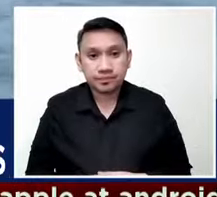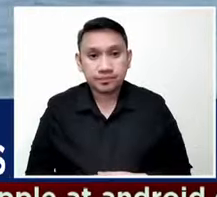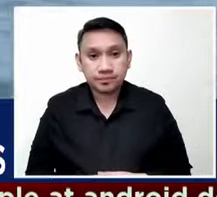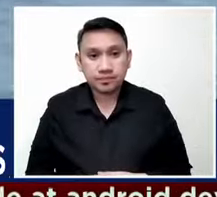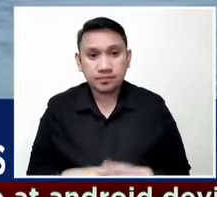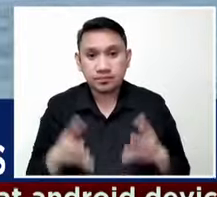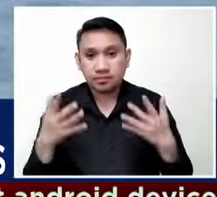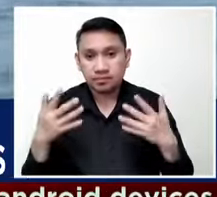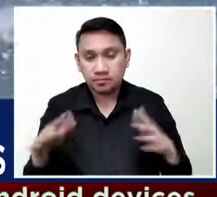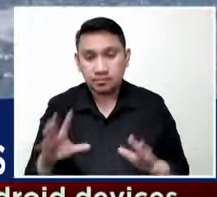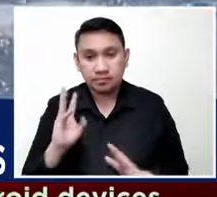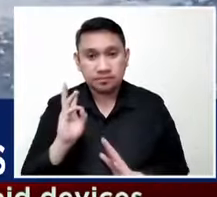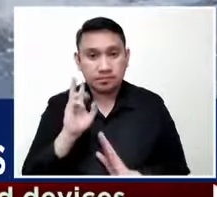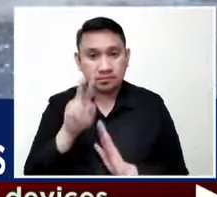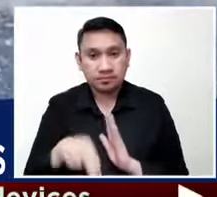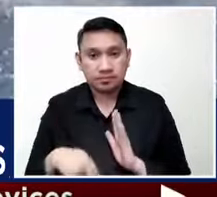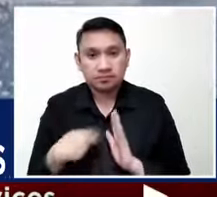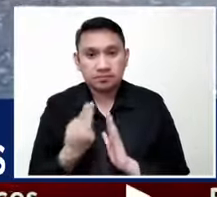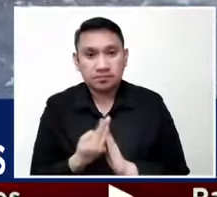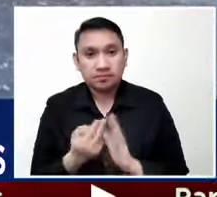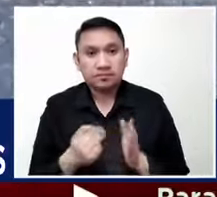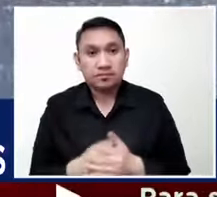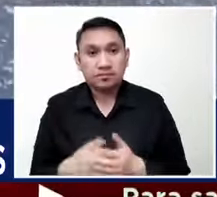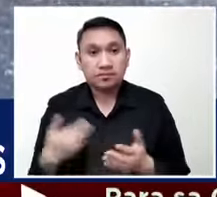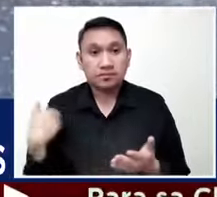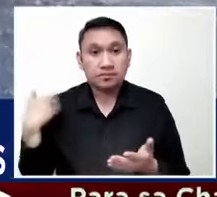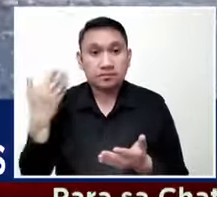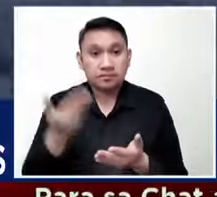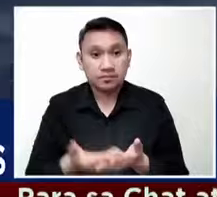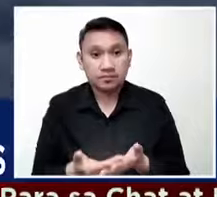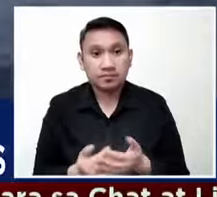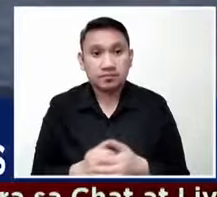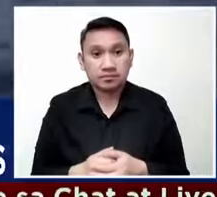Makalipas ang 6 na oras, naabot nila ang isang payaw